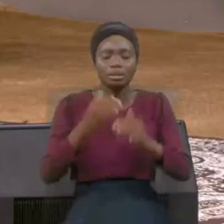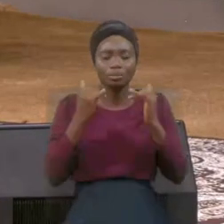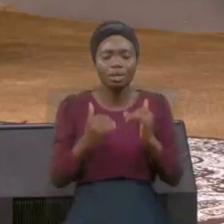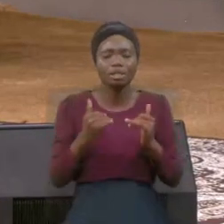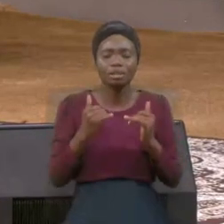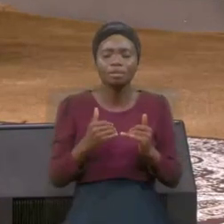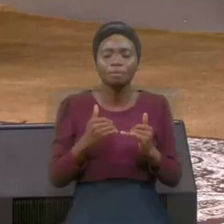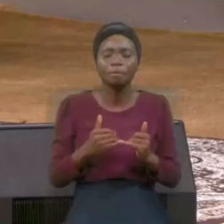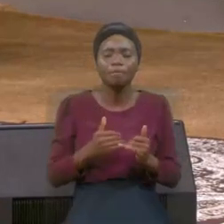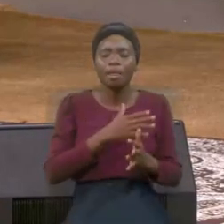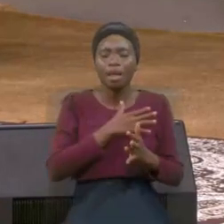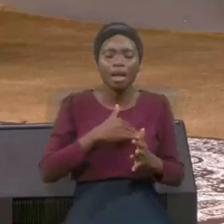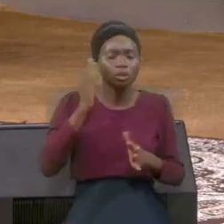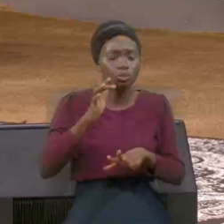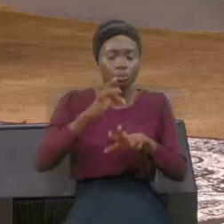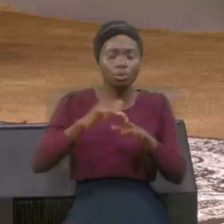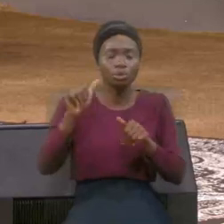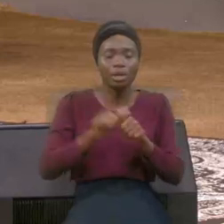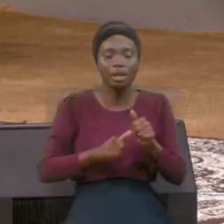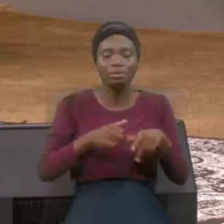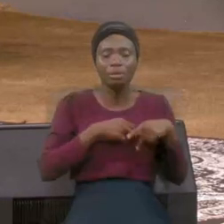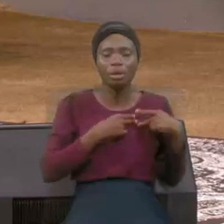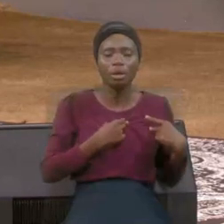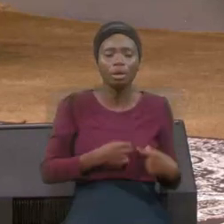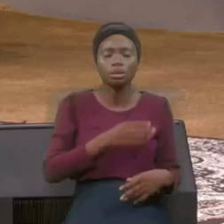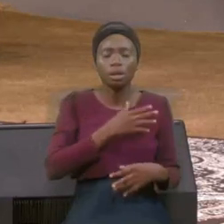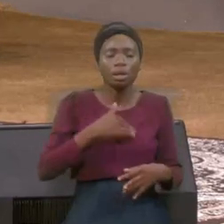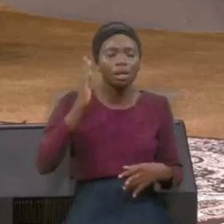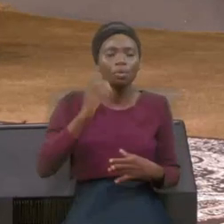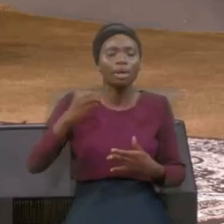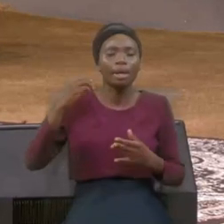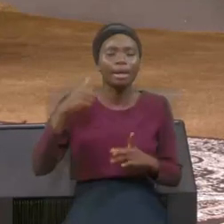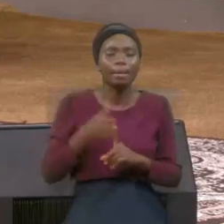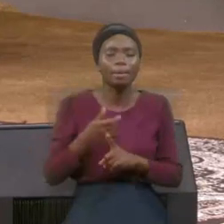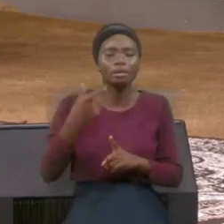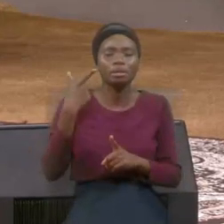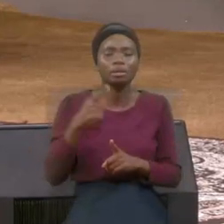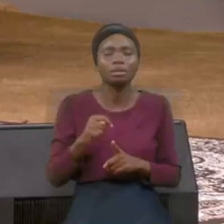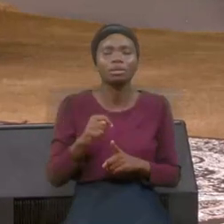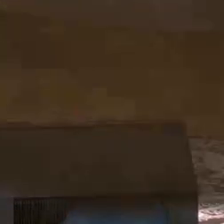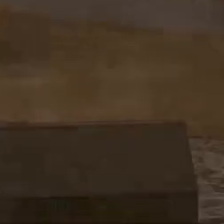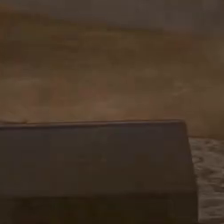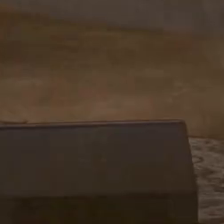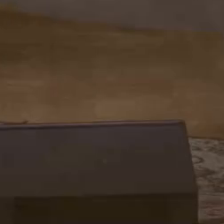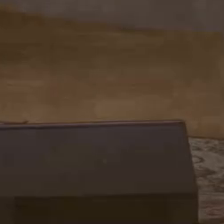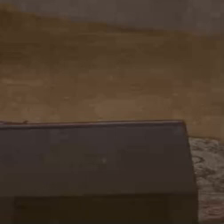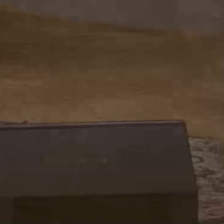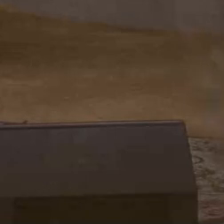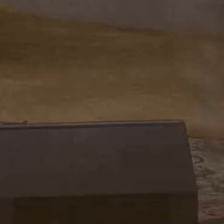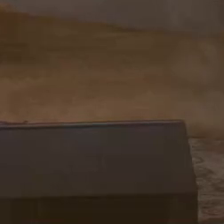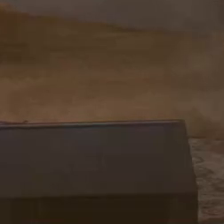soit puissamment présent et qu'il touche les cœurs et transfère les